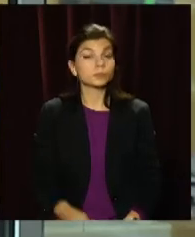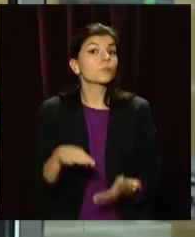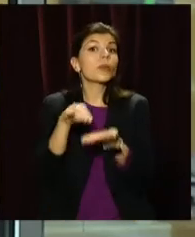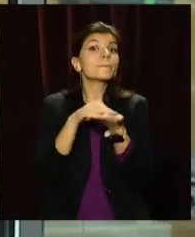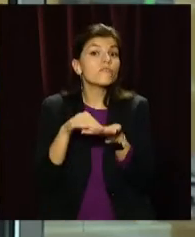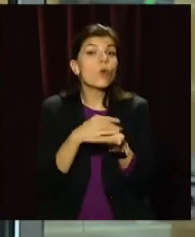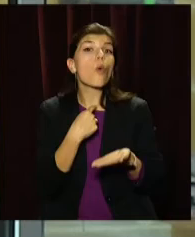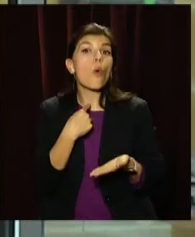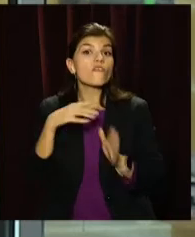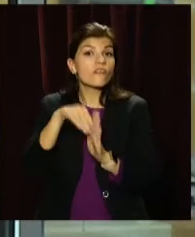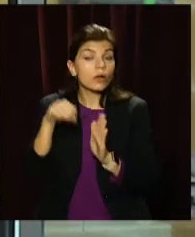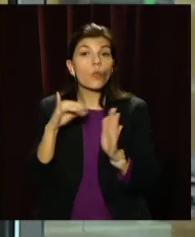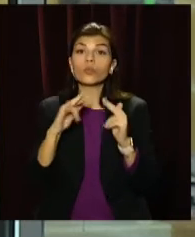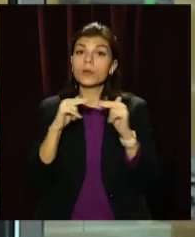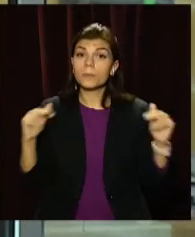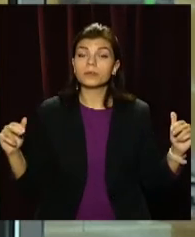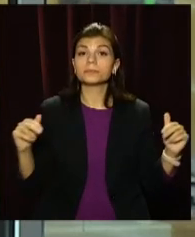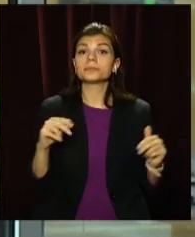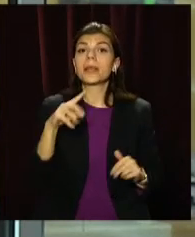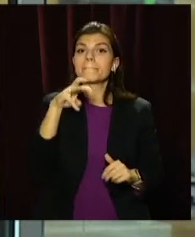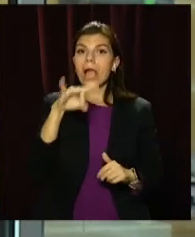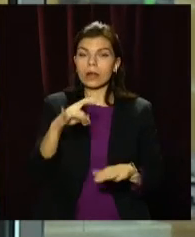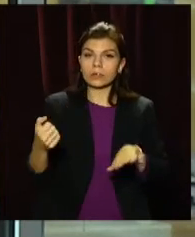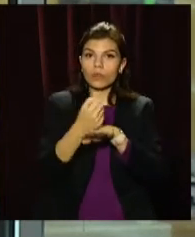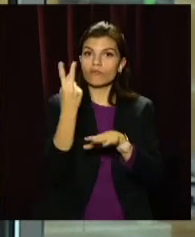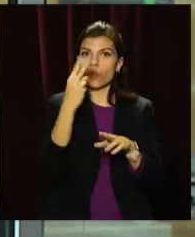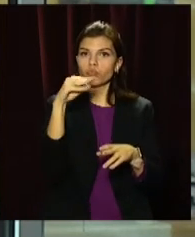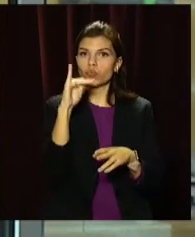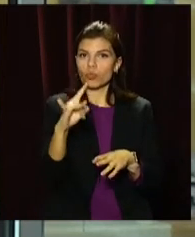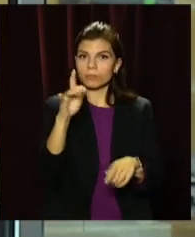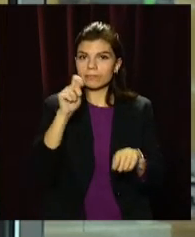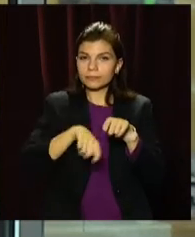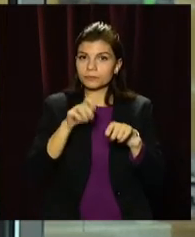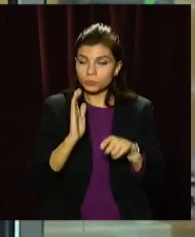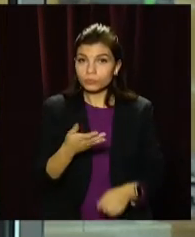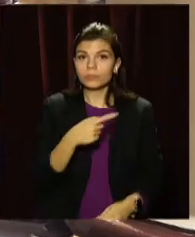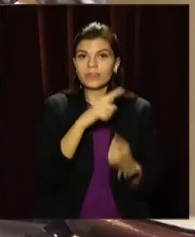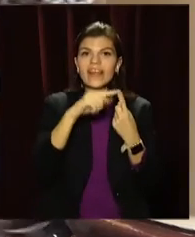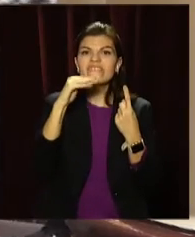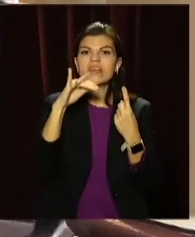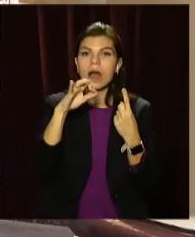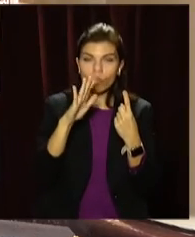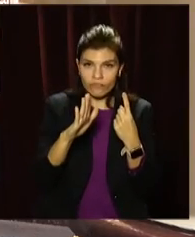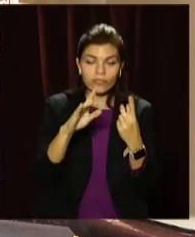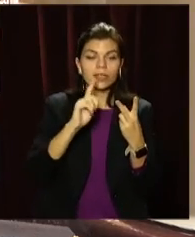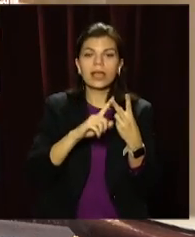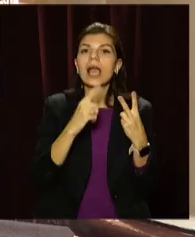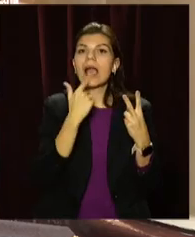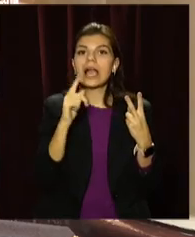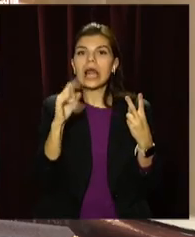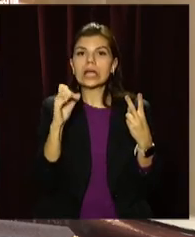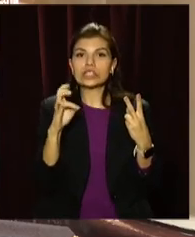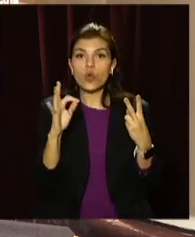Повторне голосування у Дніпрі. За мерське крісло у другому турі змагатимуться Борис Філатов та Загід Краснов.